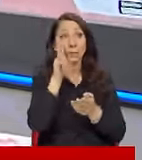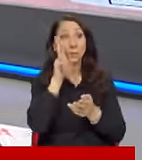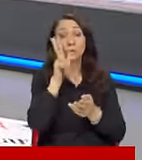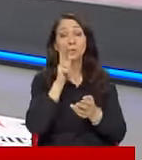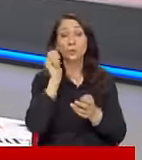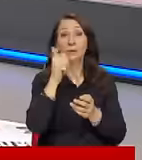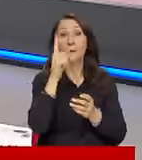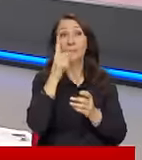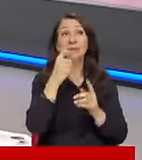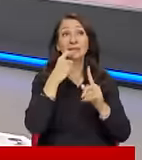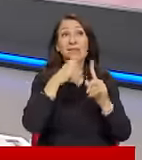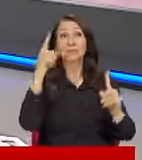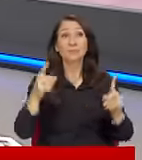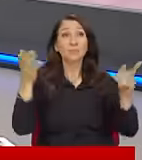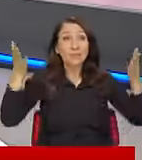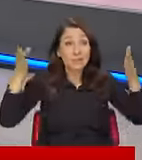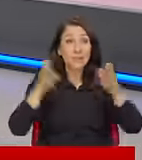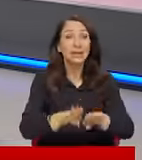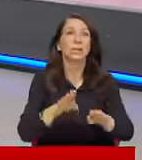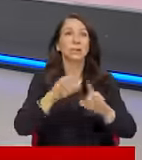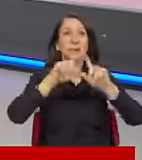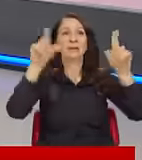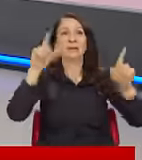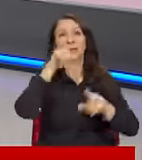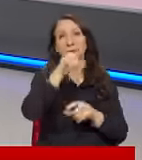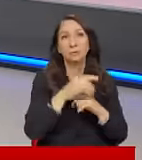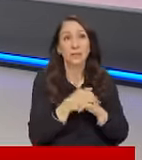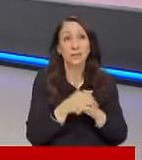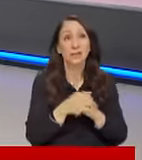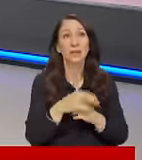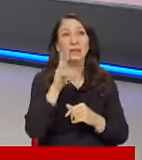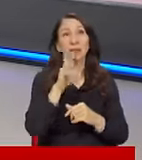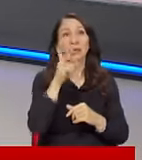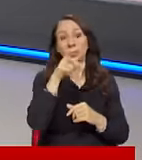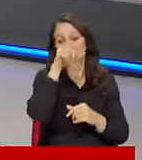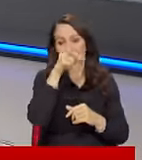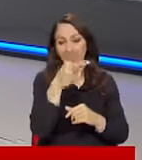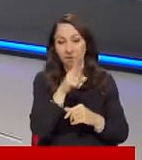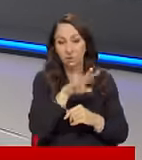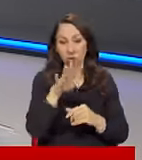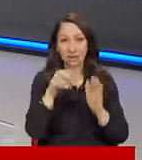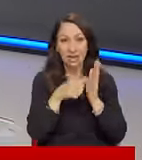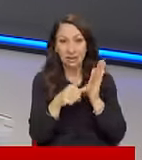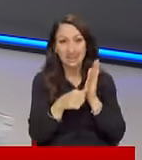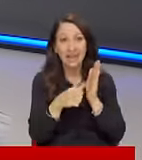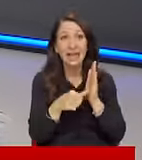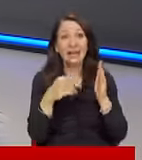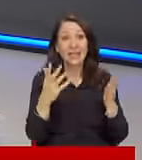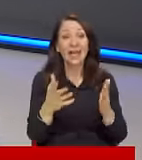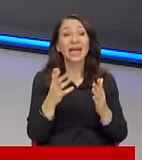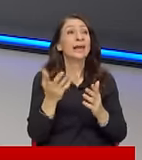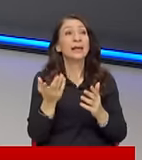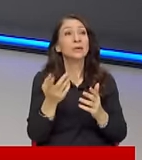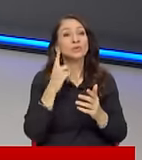300 günde bir asırlık yıkım manşeti okurlarıyla buluştu 29 Mart 2024 tarihinde. Ve